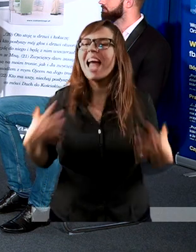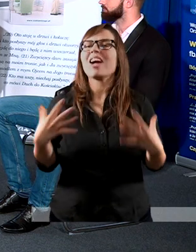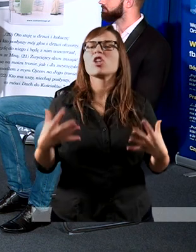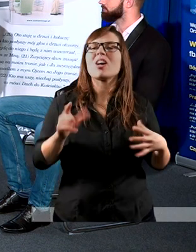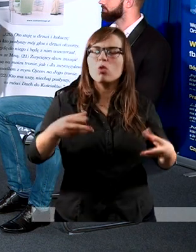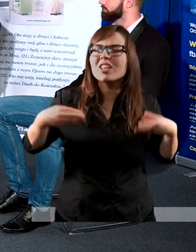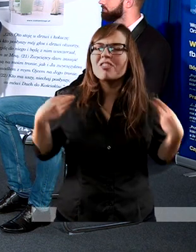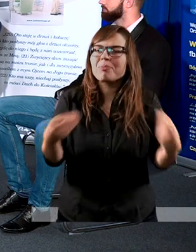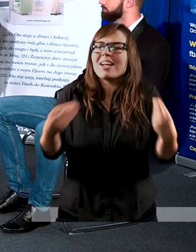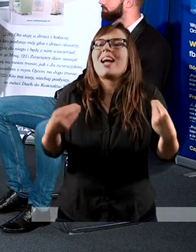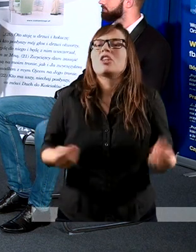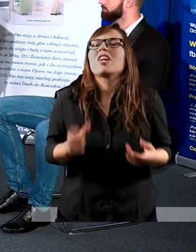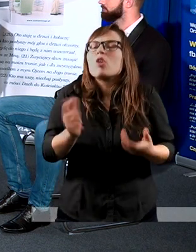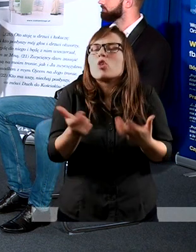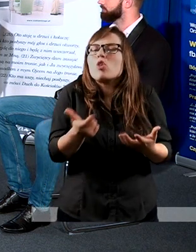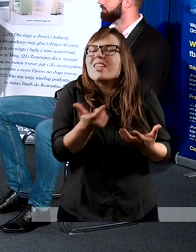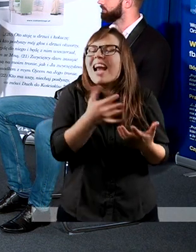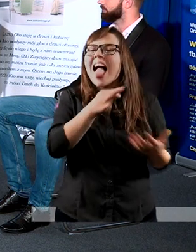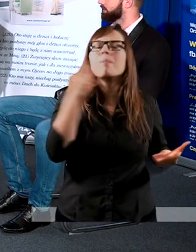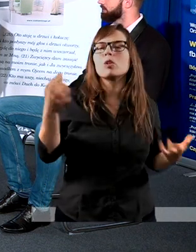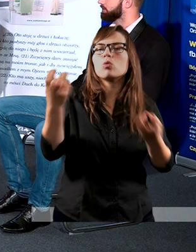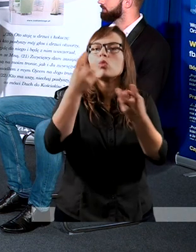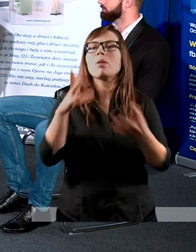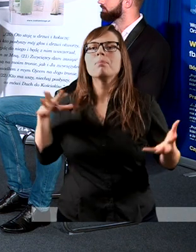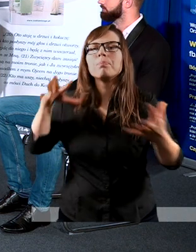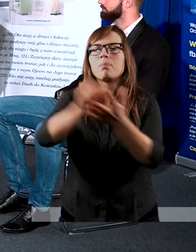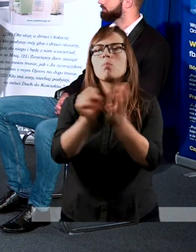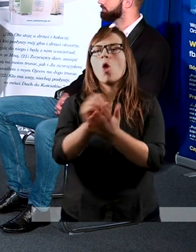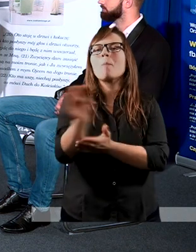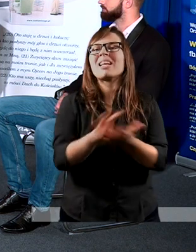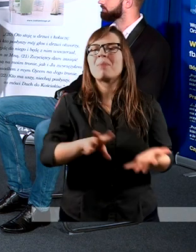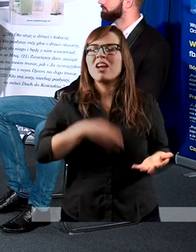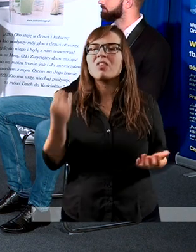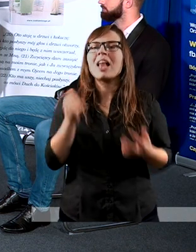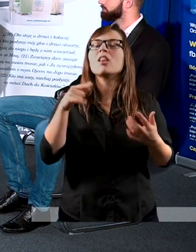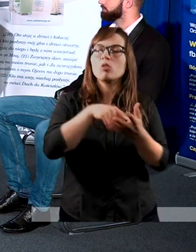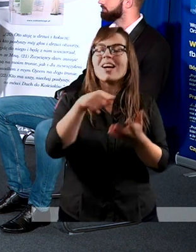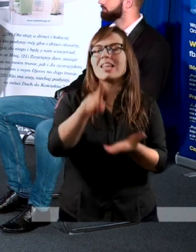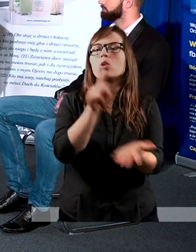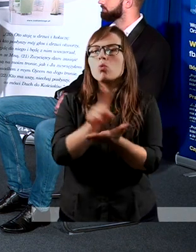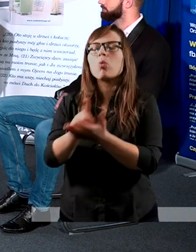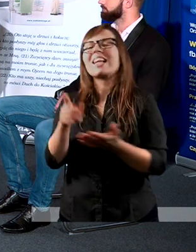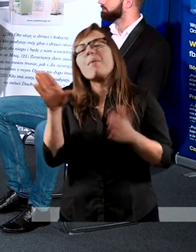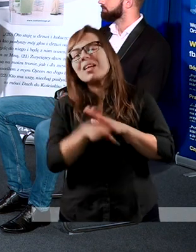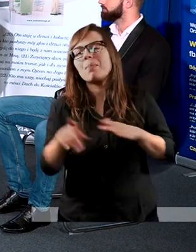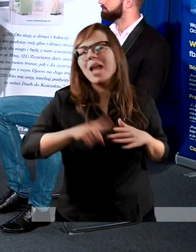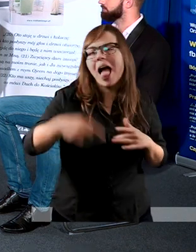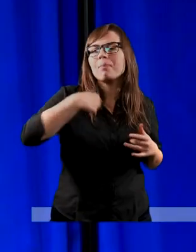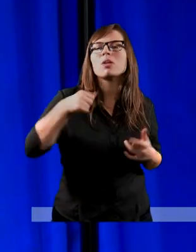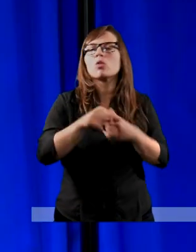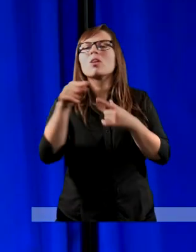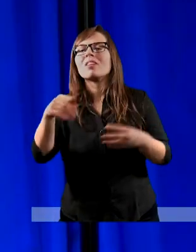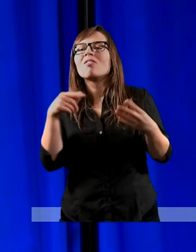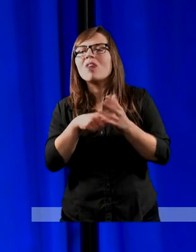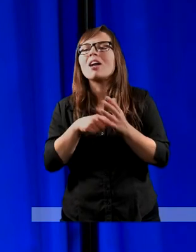tylko to, co ja jestem w stanie osiągnąć. I wtedy sięgnąłem po Biblię. I wydaje mi się, że sukces, przynajmniej dla mnie, to jest